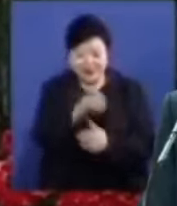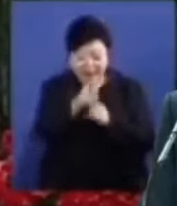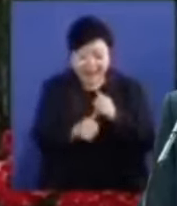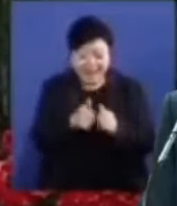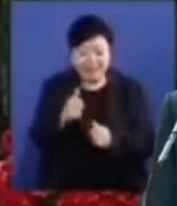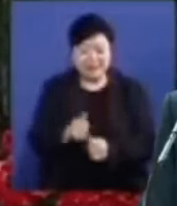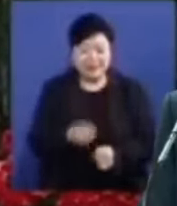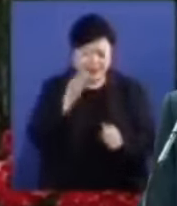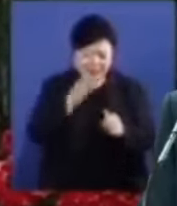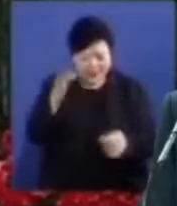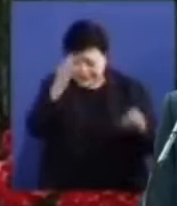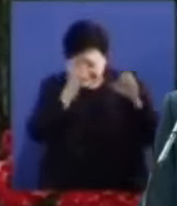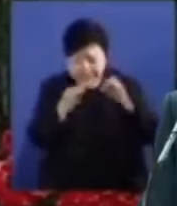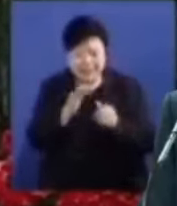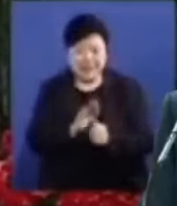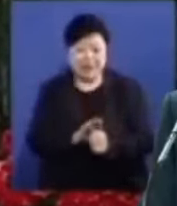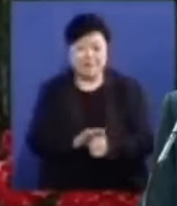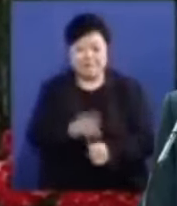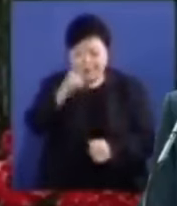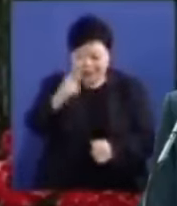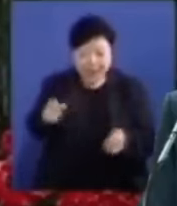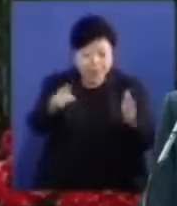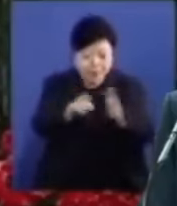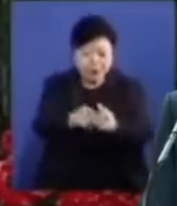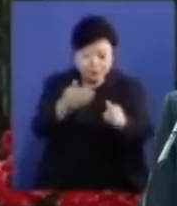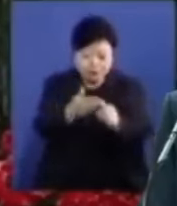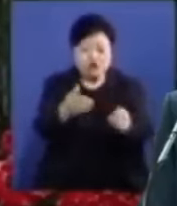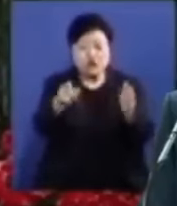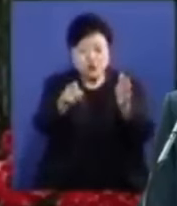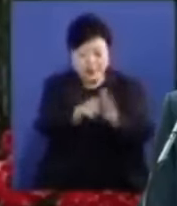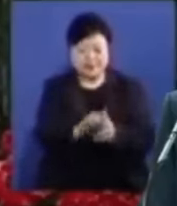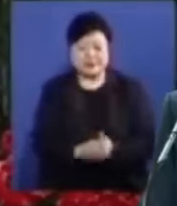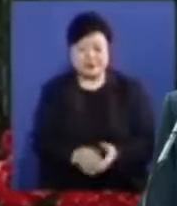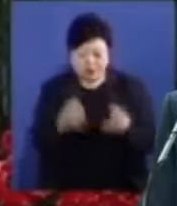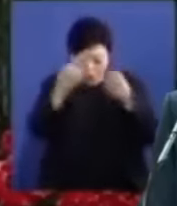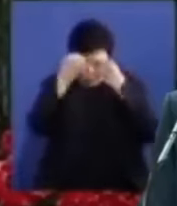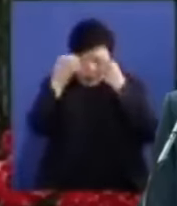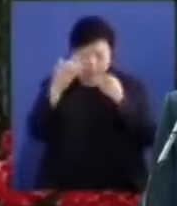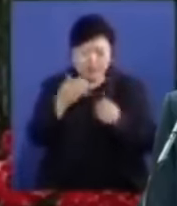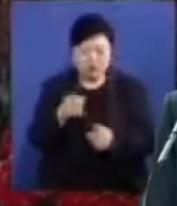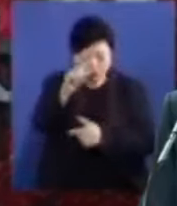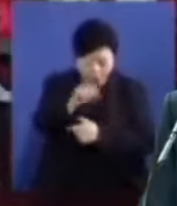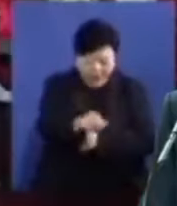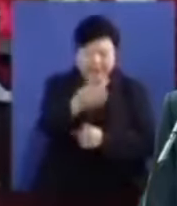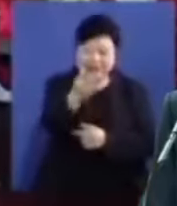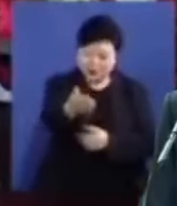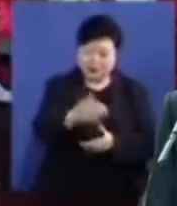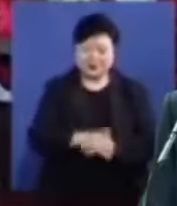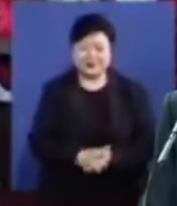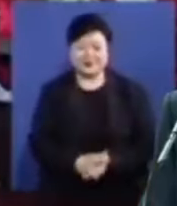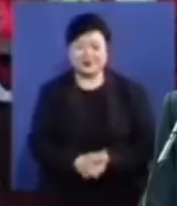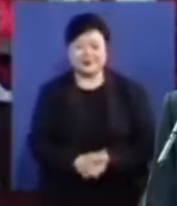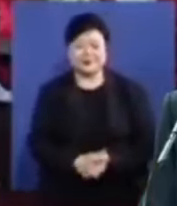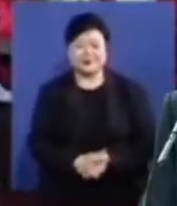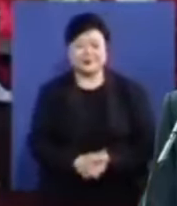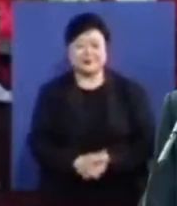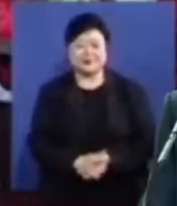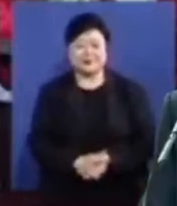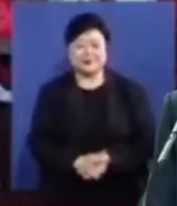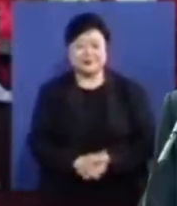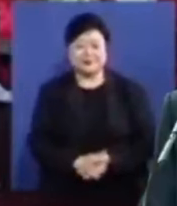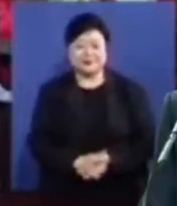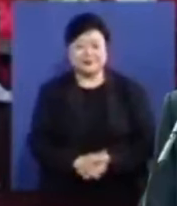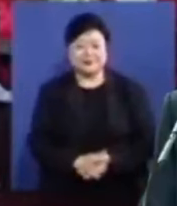하나님을 간절히 찾게 하고 강한 믿음을 갖게 하기 위하여 고난을 허락해 주시는 것입니다.